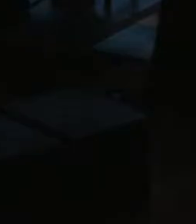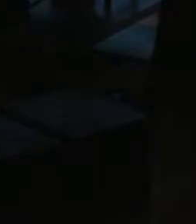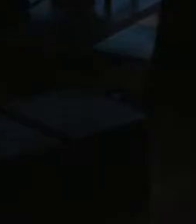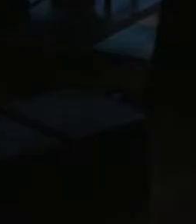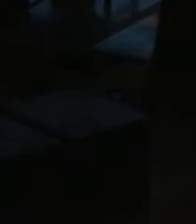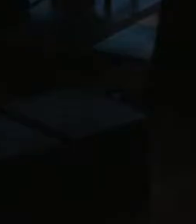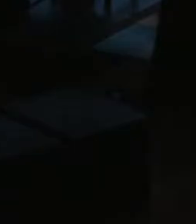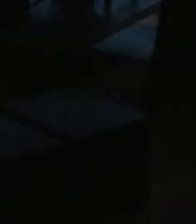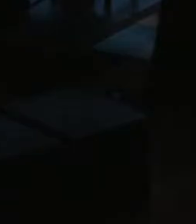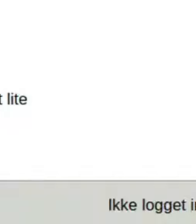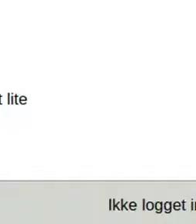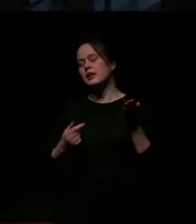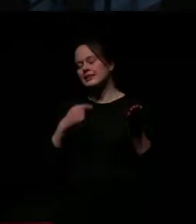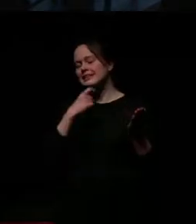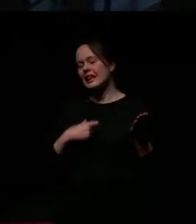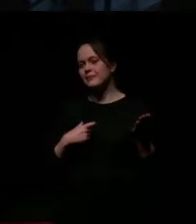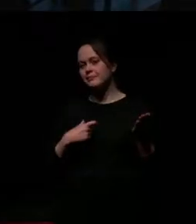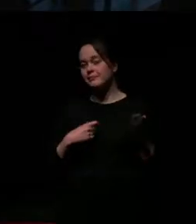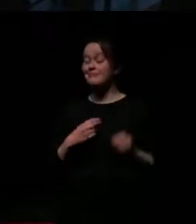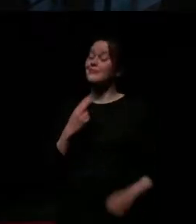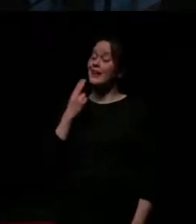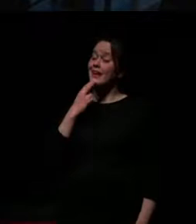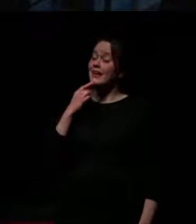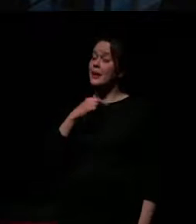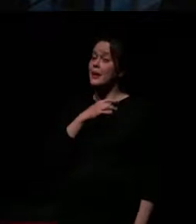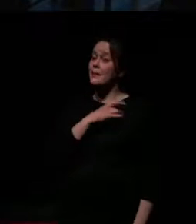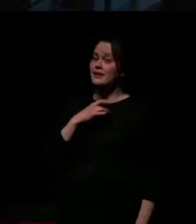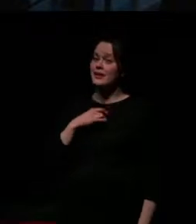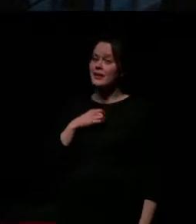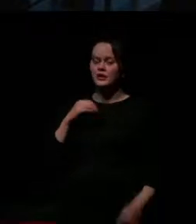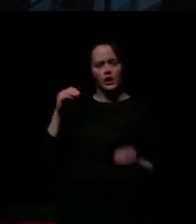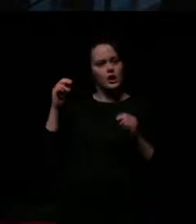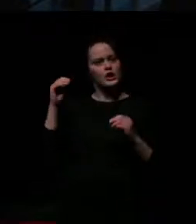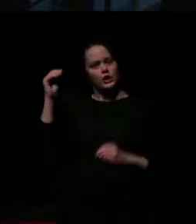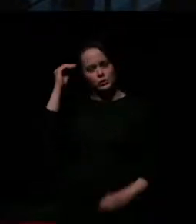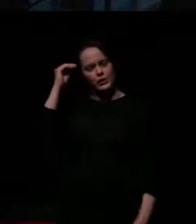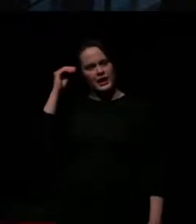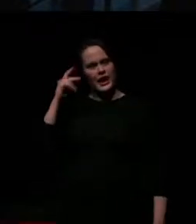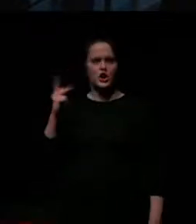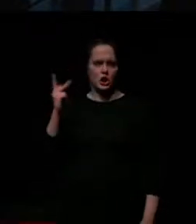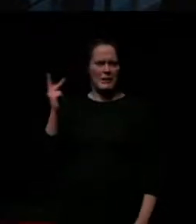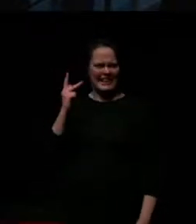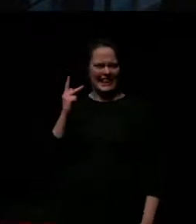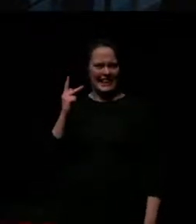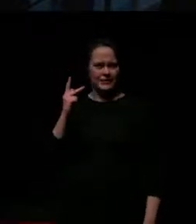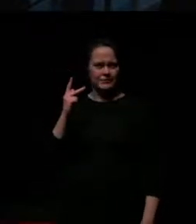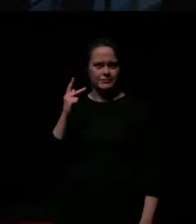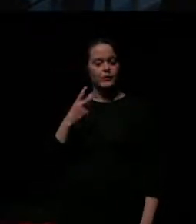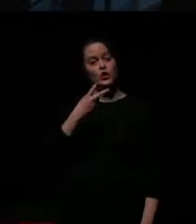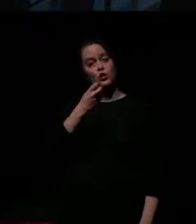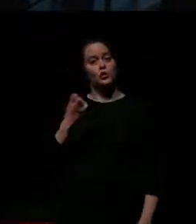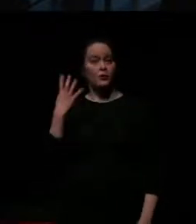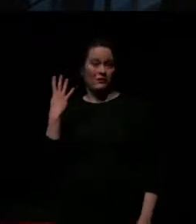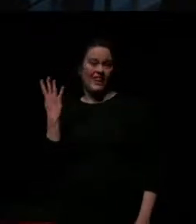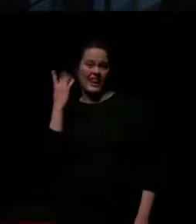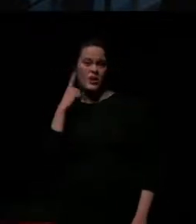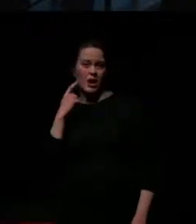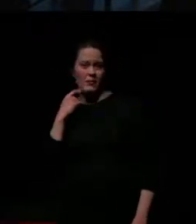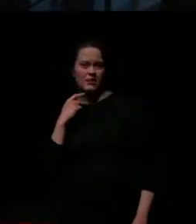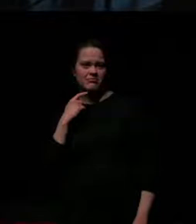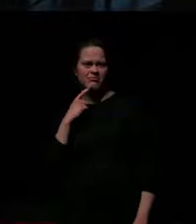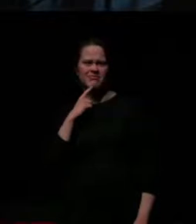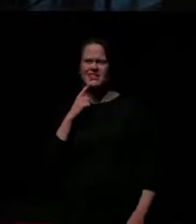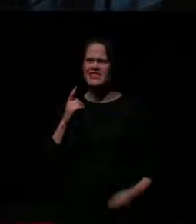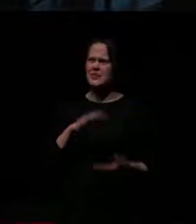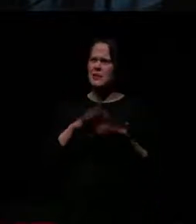styret. Ja, jeg heter da Petter, jeg studerer kybernetikk, jeg 24 år gammel, og ja, hva mer skal jeg si egentlig? Jeg tenkte i